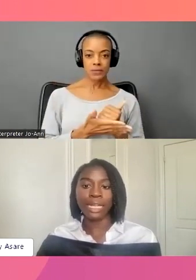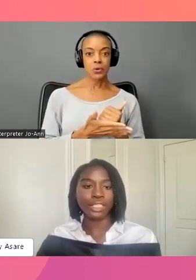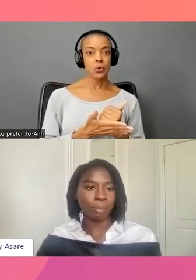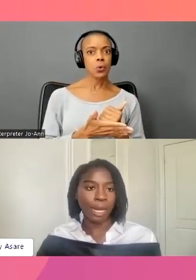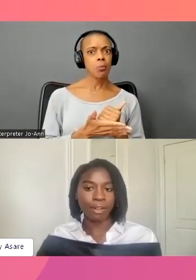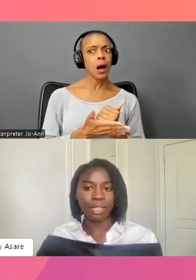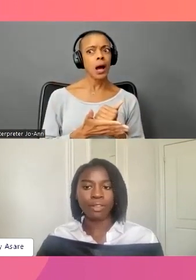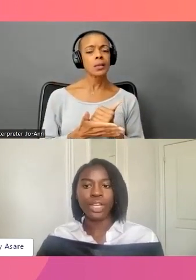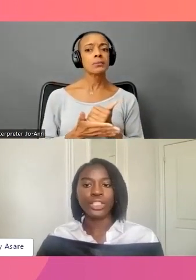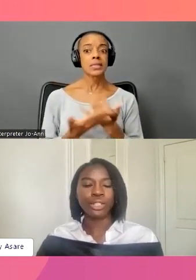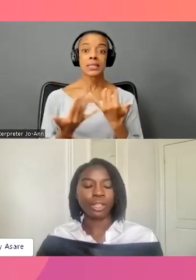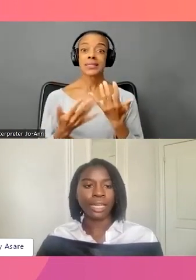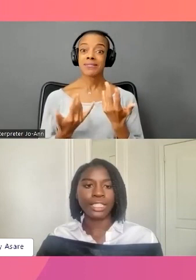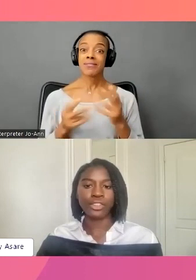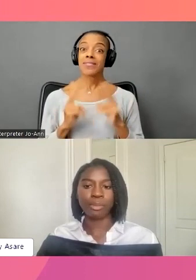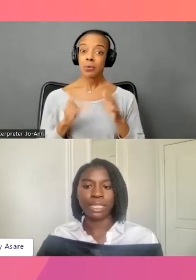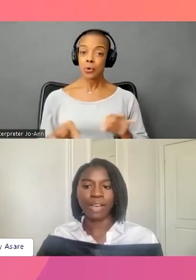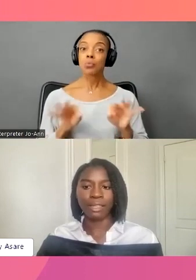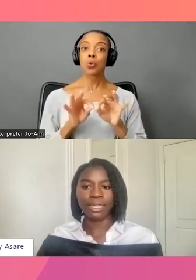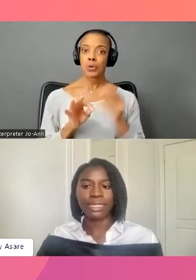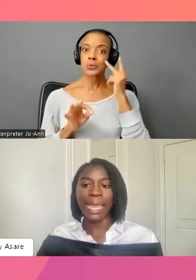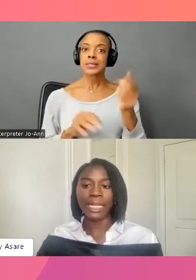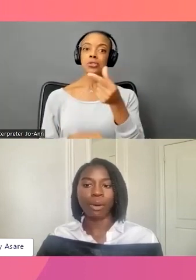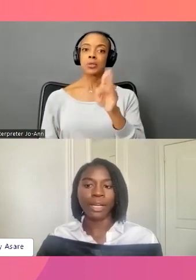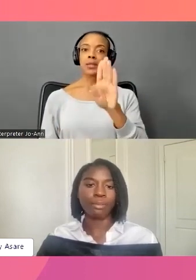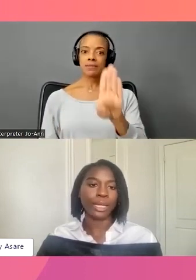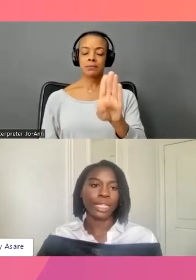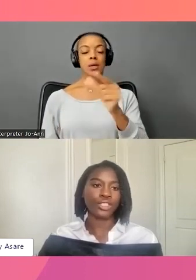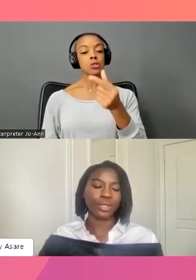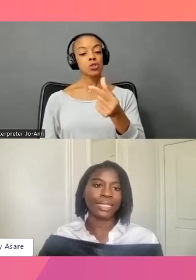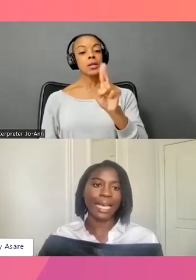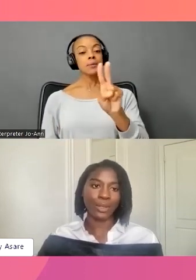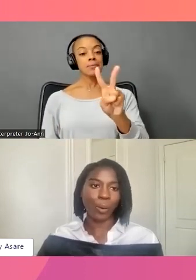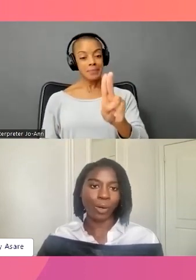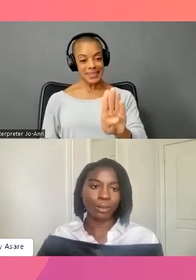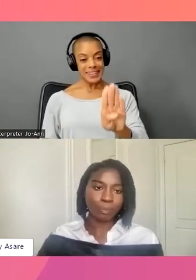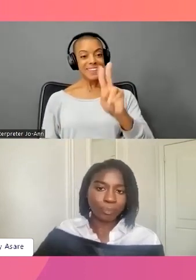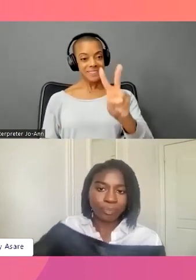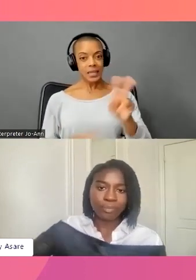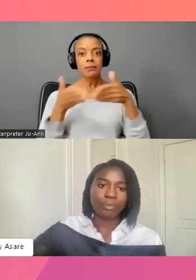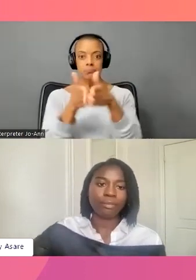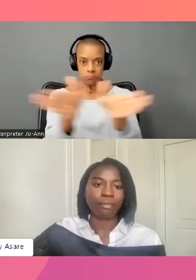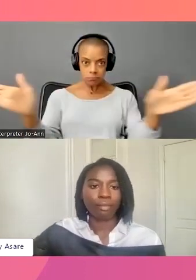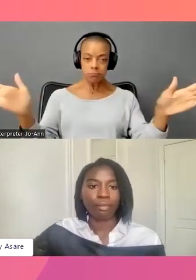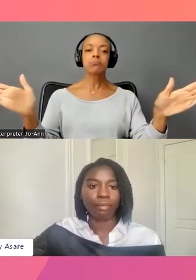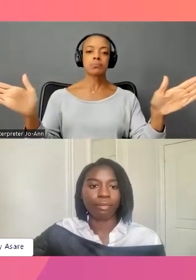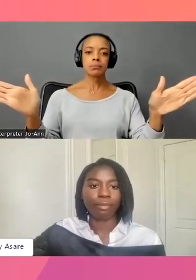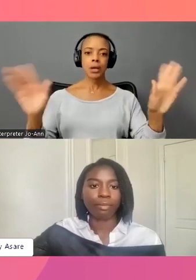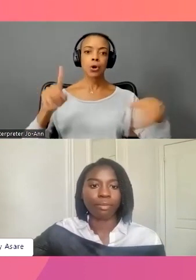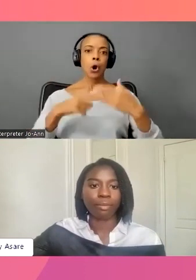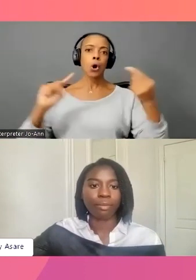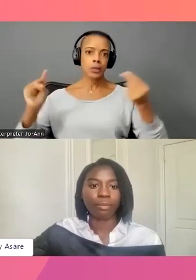voulions utiliser dans, dans cette recherche pour fonder cette recherche sur